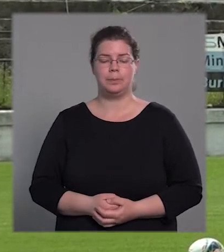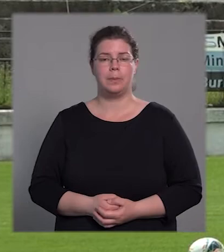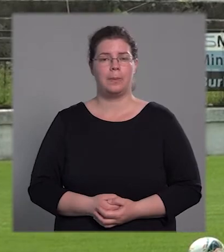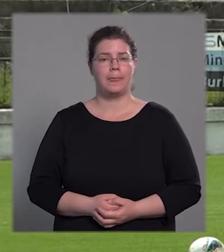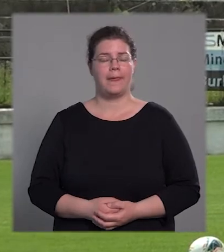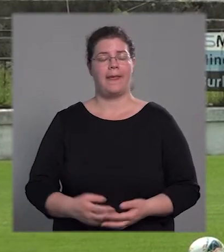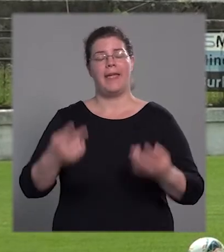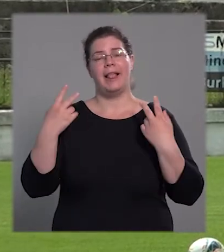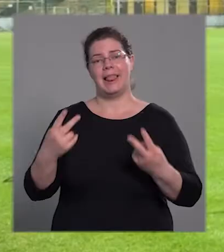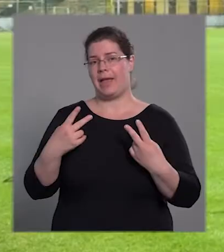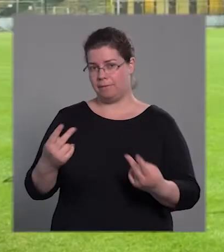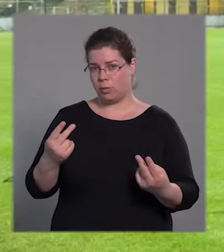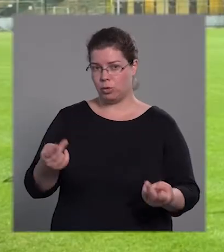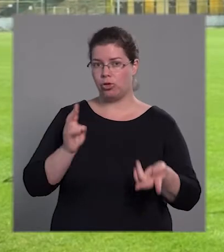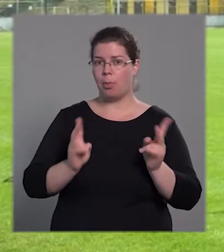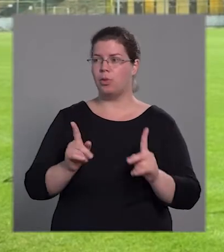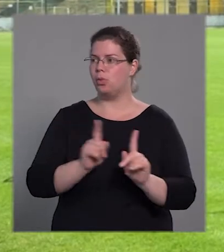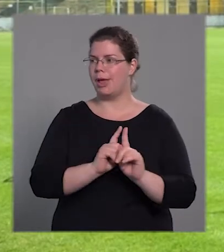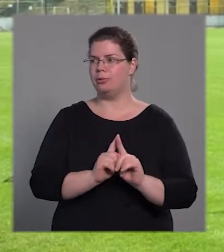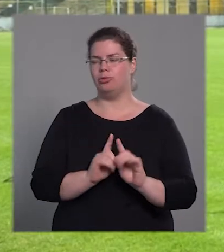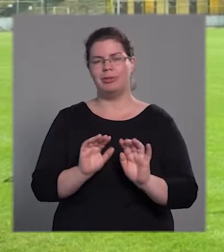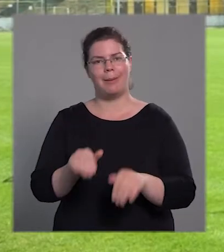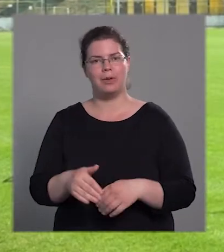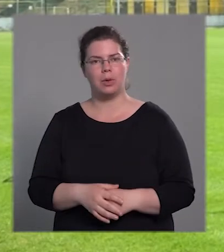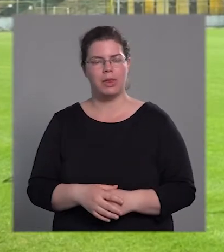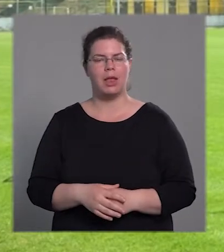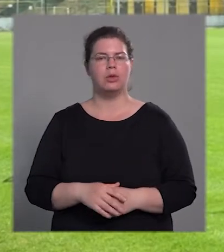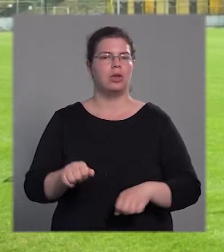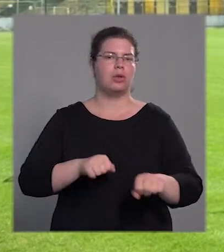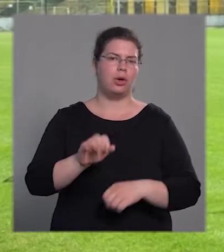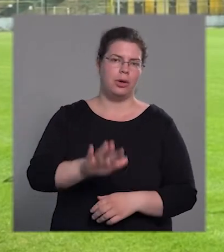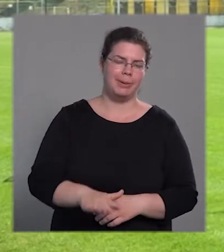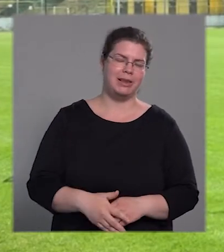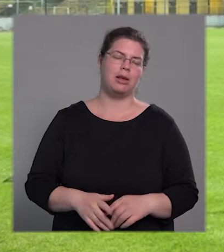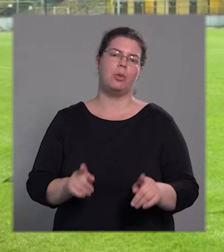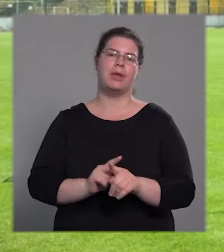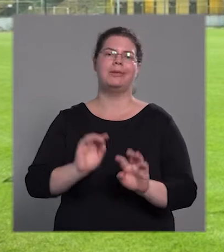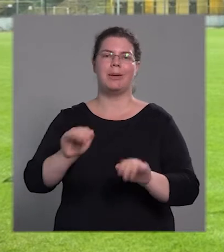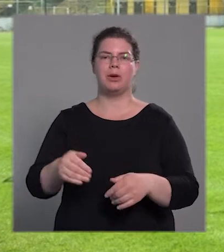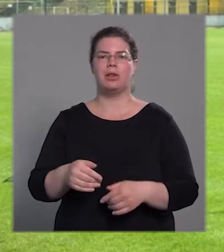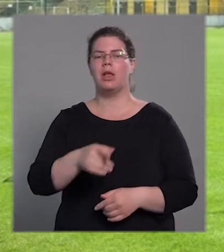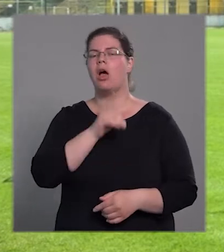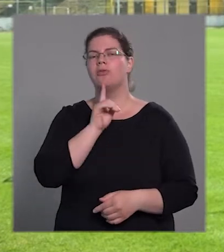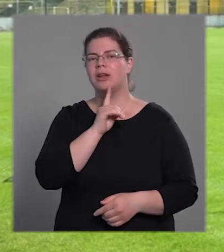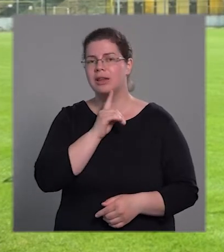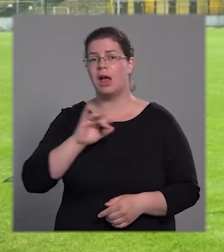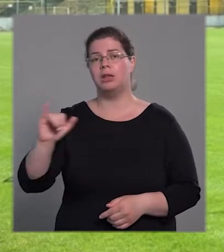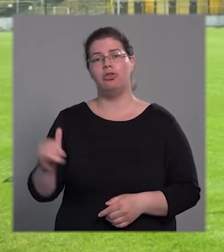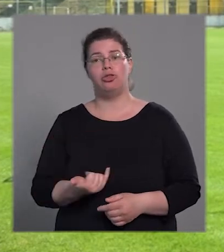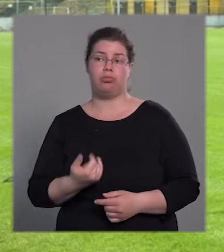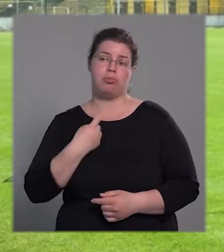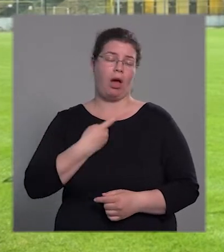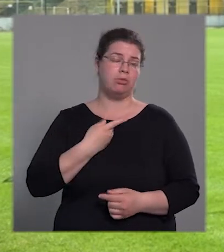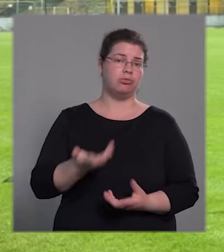A legfontosabb, hogy ugyanúgy támaszkodhatunk az önkormányzatra, ugyanúgy támaszkodhatunk a Ferencvárosra és magunkra.